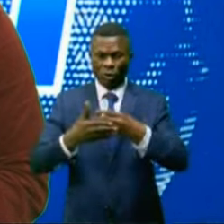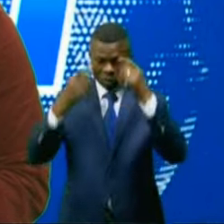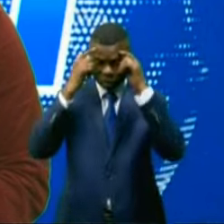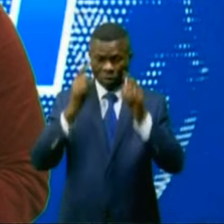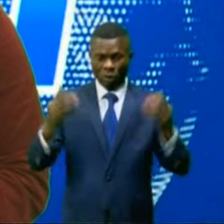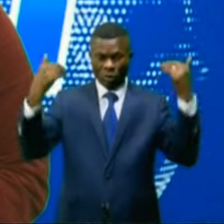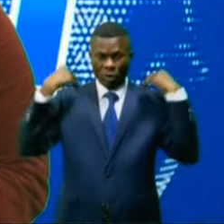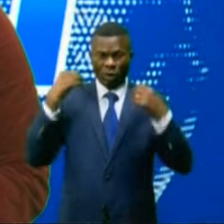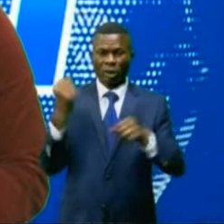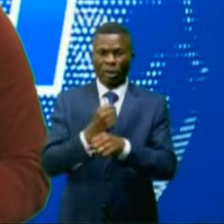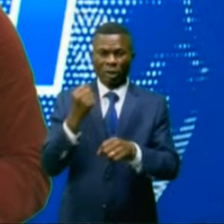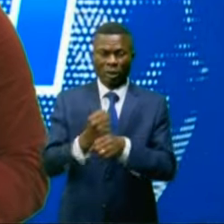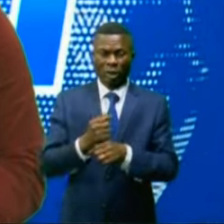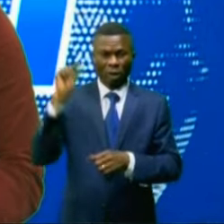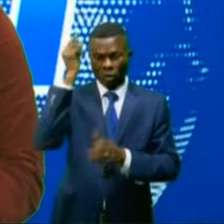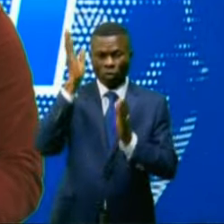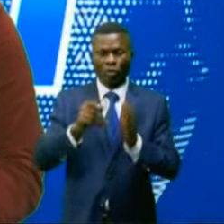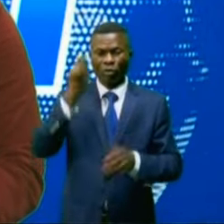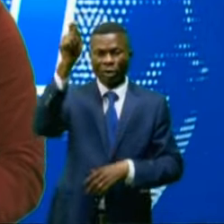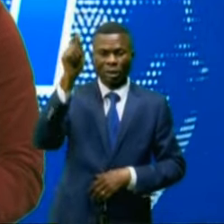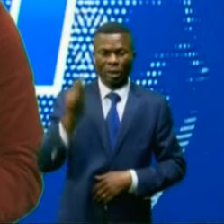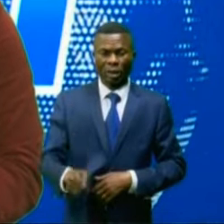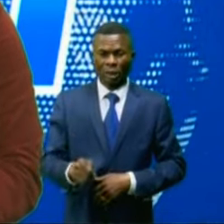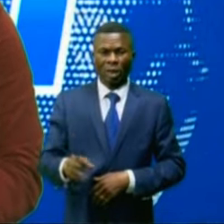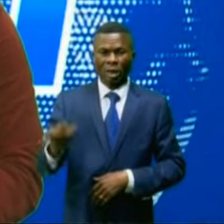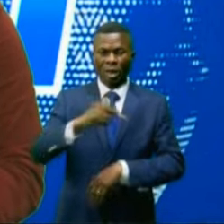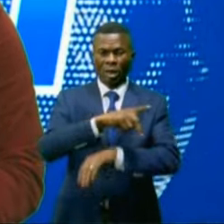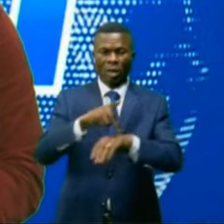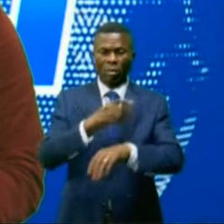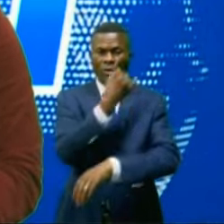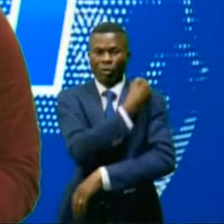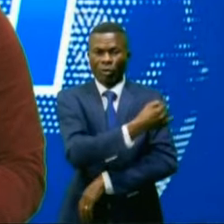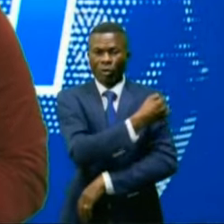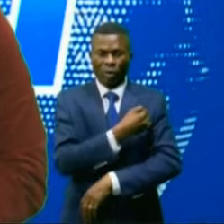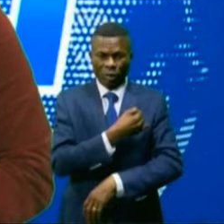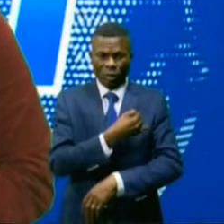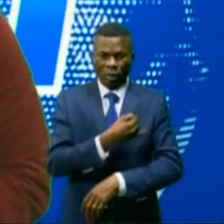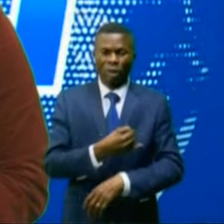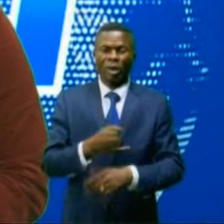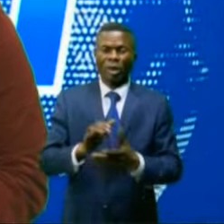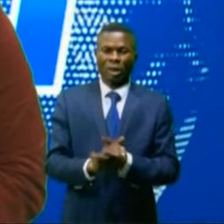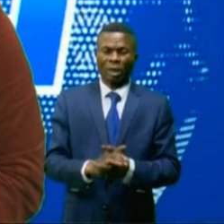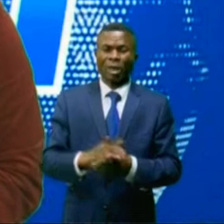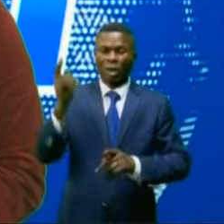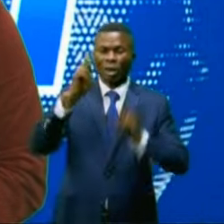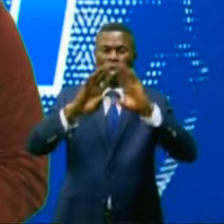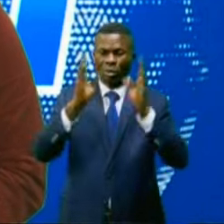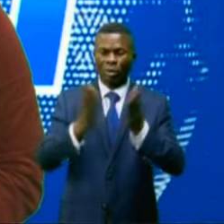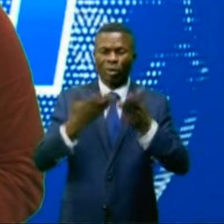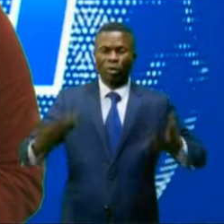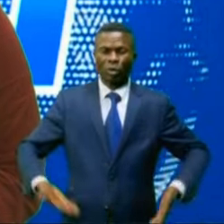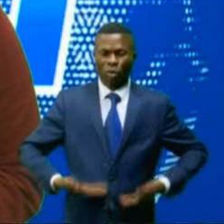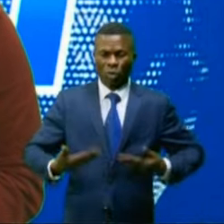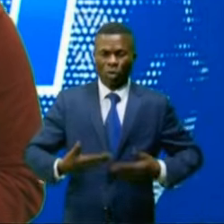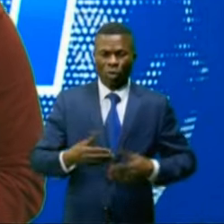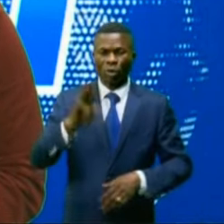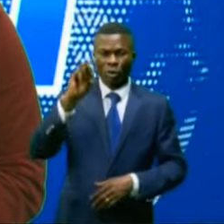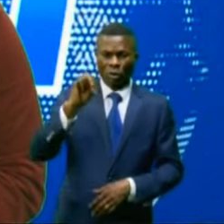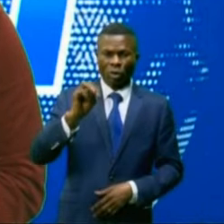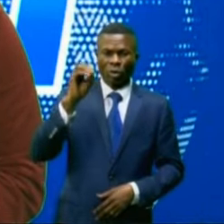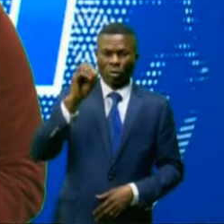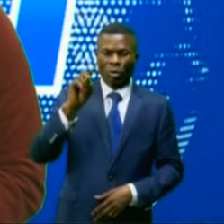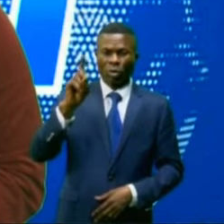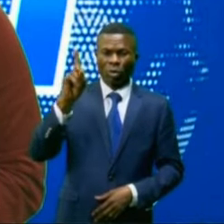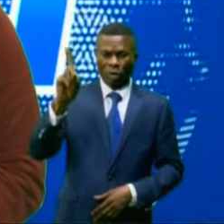des opérations et gouverneur militaire de cette province. Une euphorie totale des habitants des groupements de la chefferie